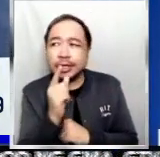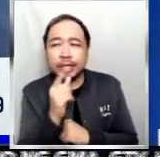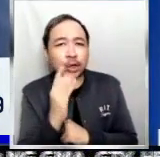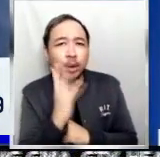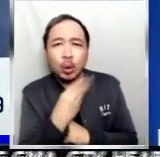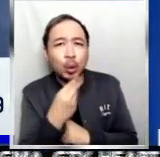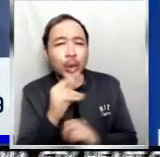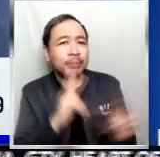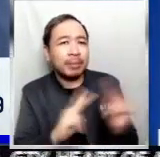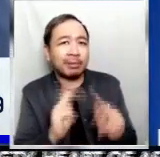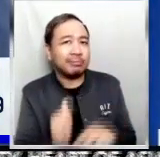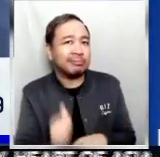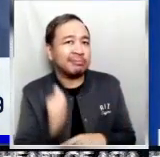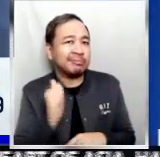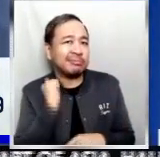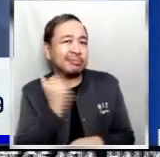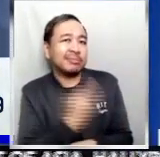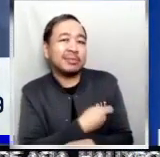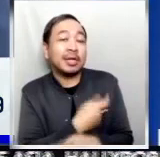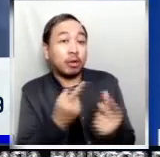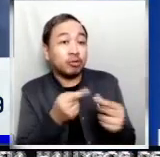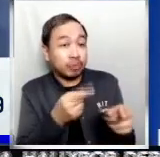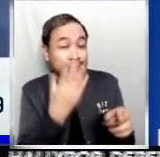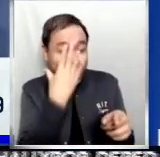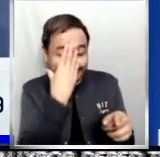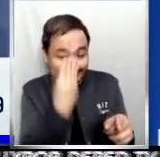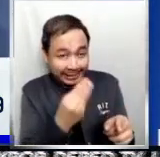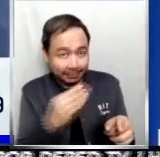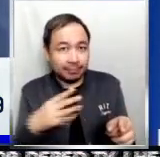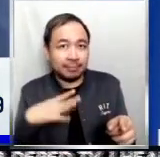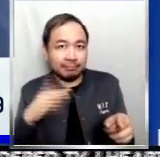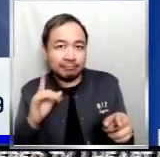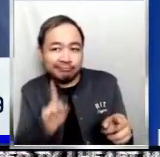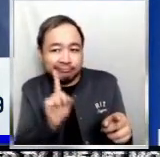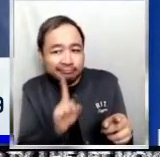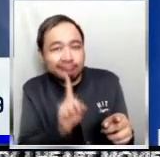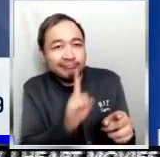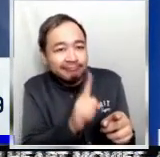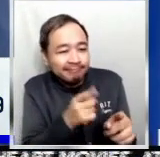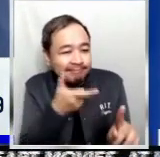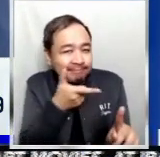Akyatin natin pagtulog at turukin natin na nakatulog